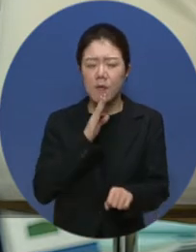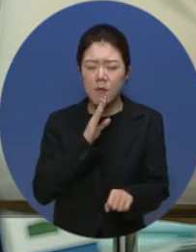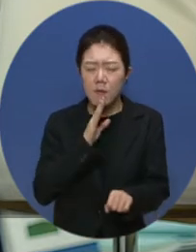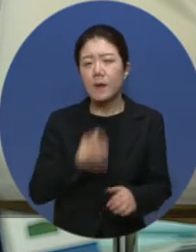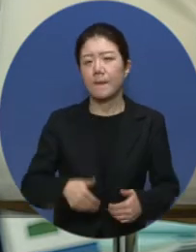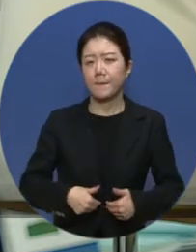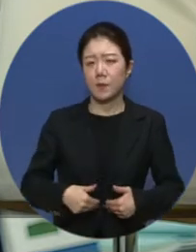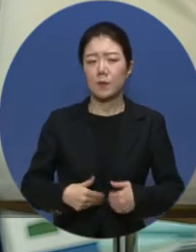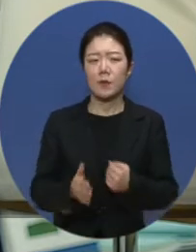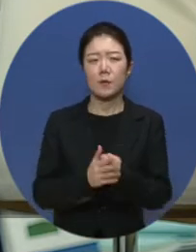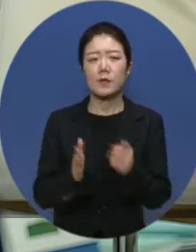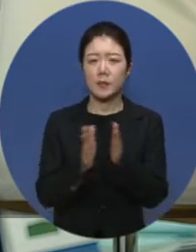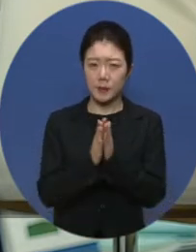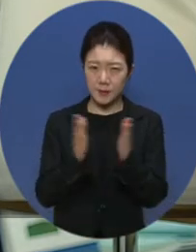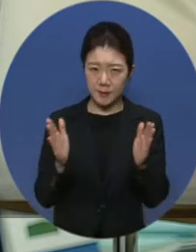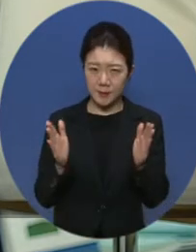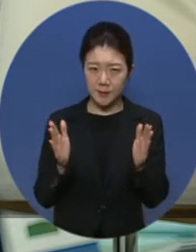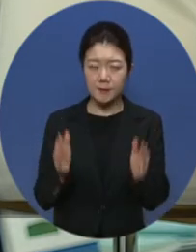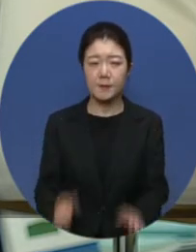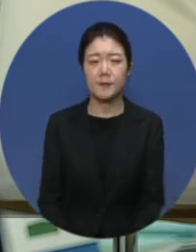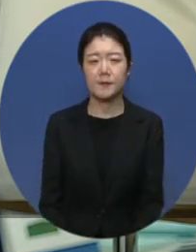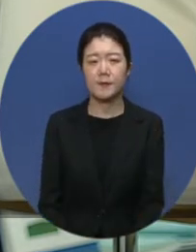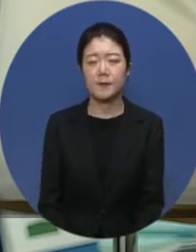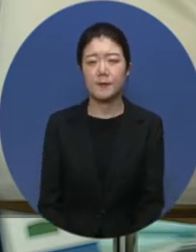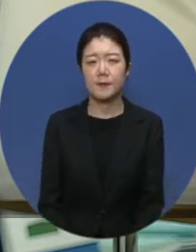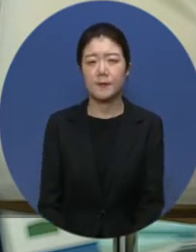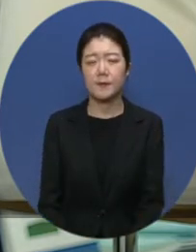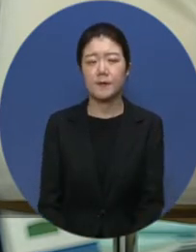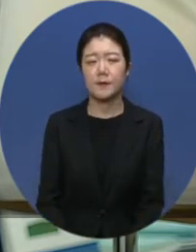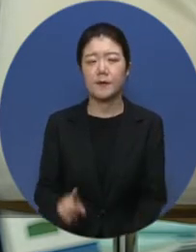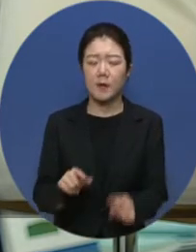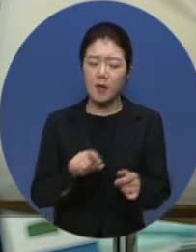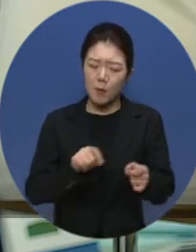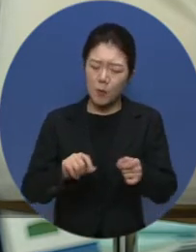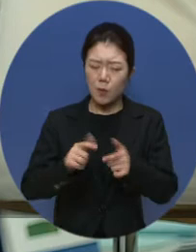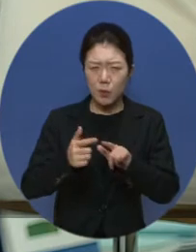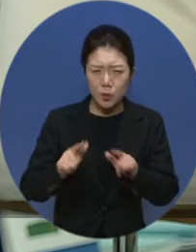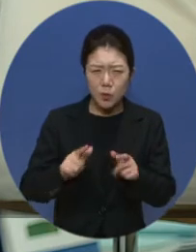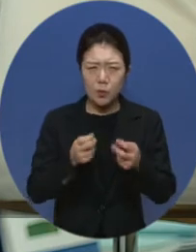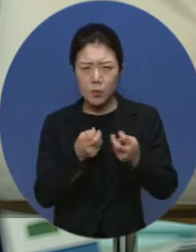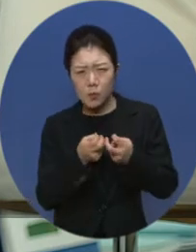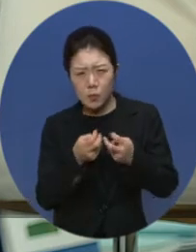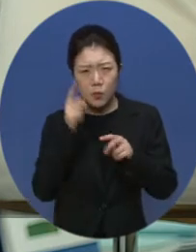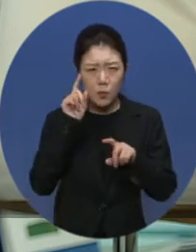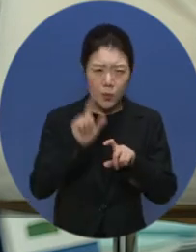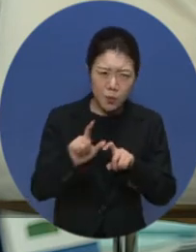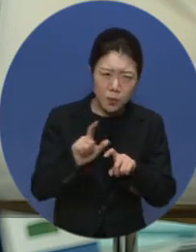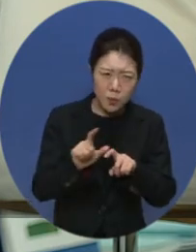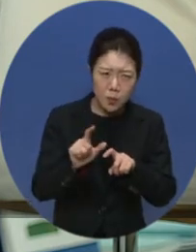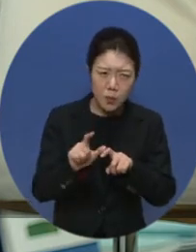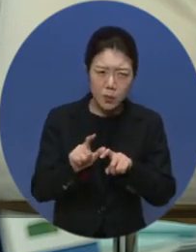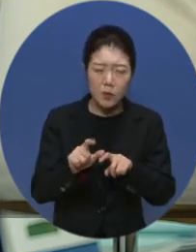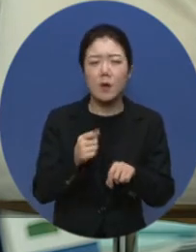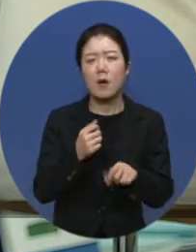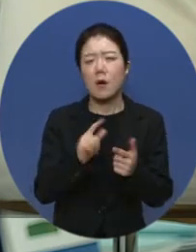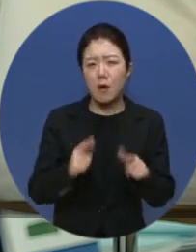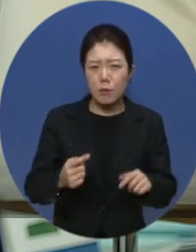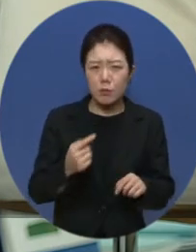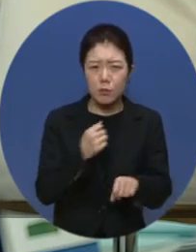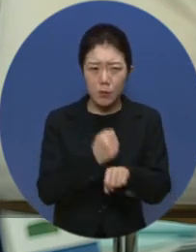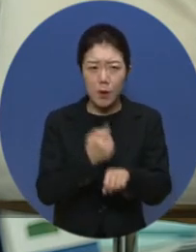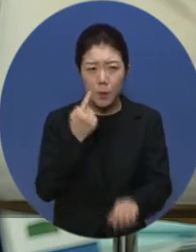절실한 필요에 의해서 시작을 하게 됐어요. 그래서 이제 이렇게 뜯어보고 저렇게 뜯어보고 해서 그렇게 해보고 그